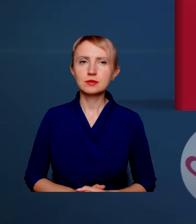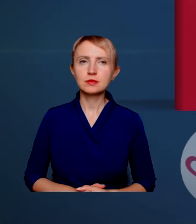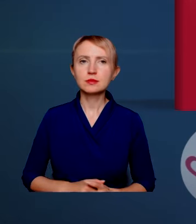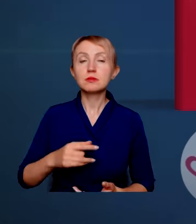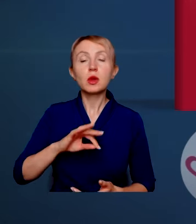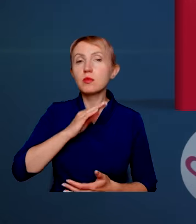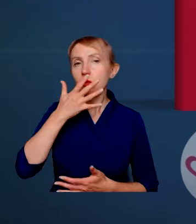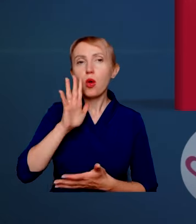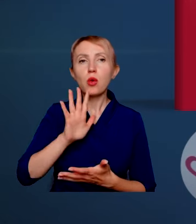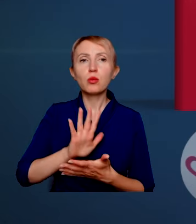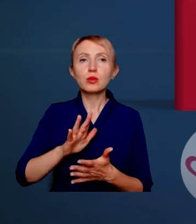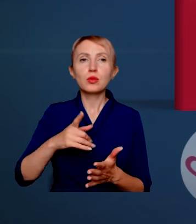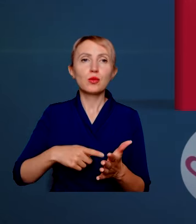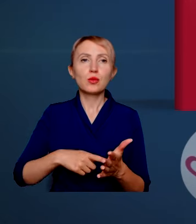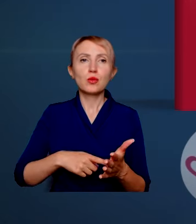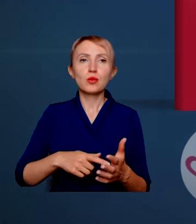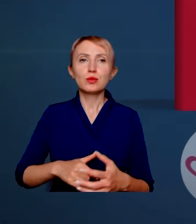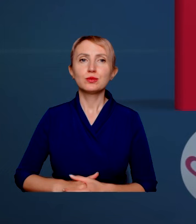no, jednak w znacznym stopniu